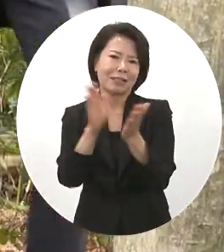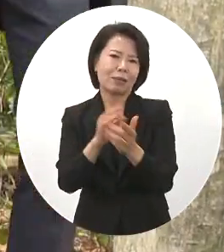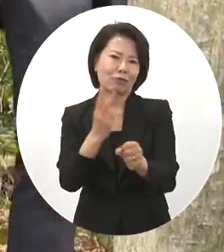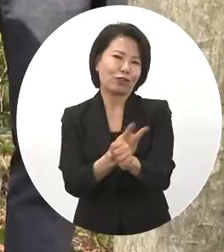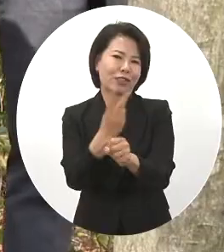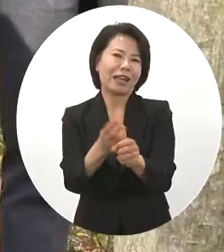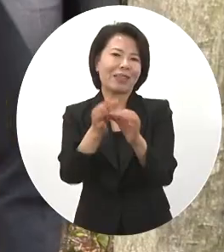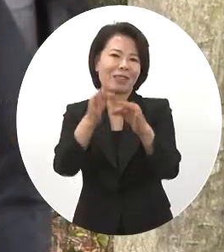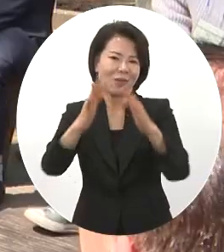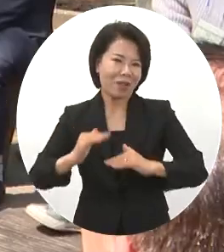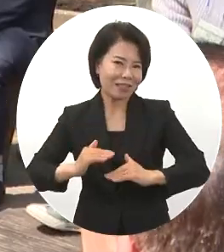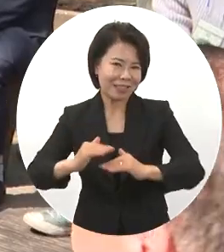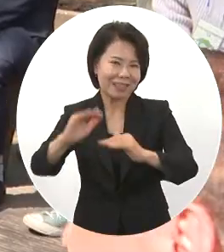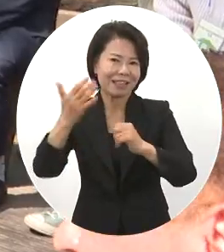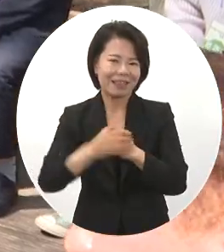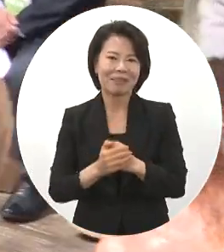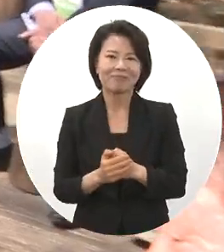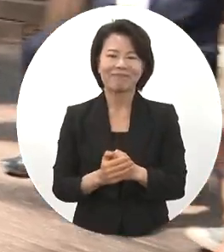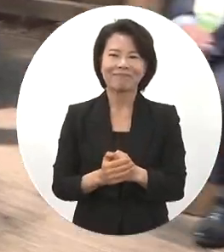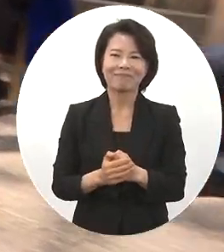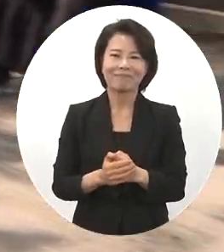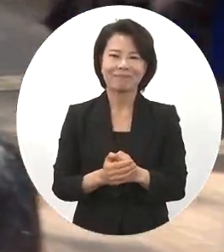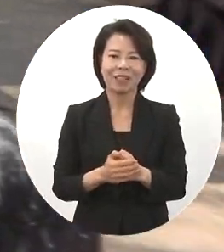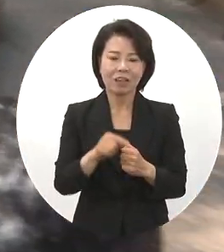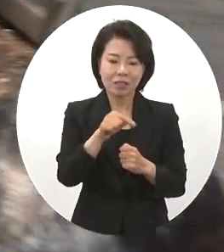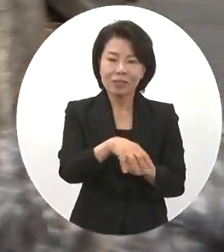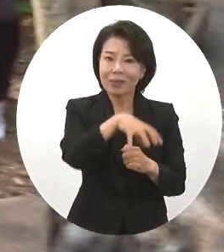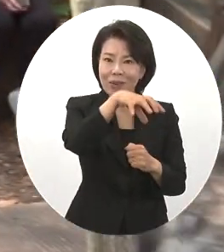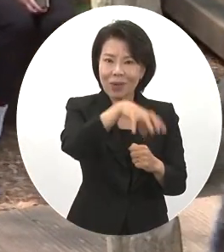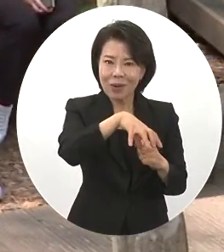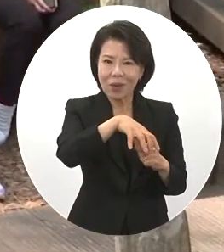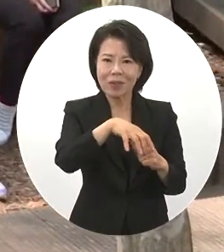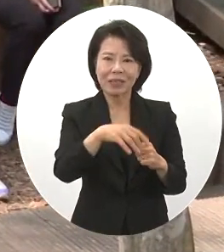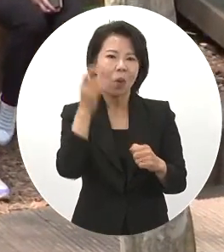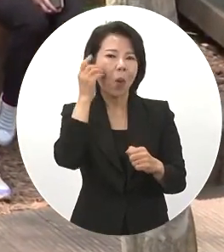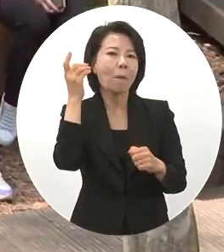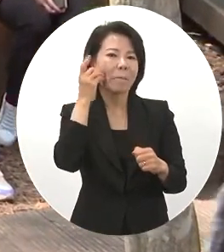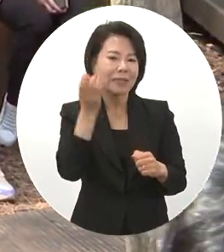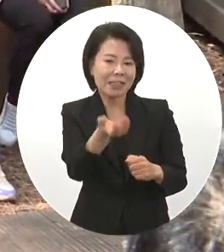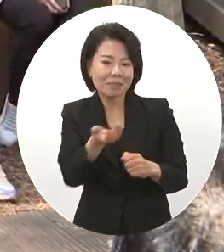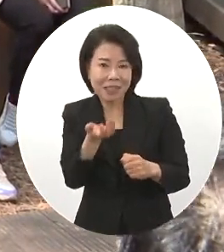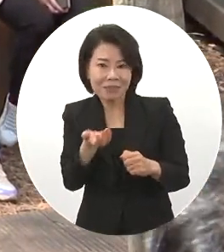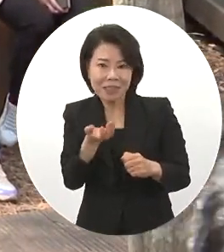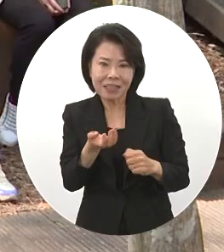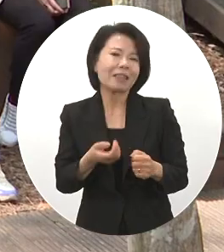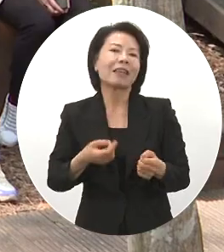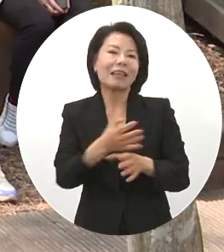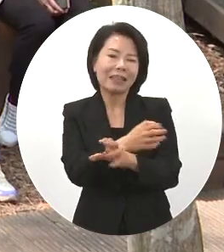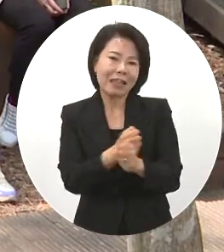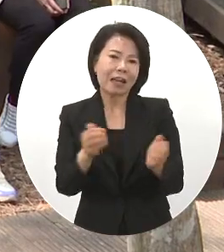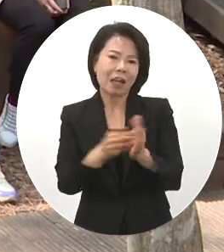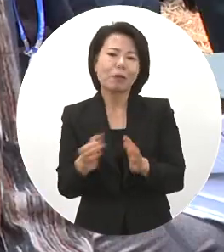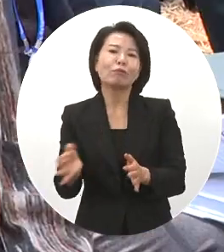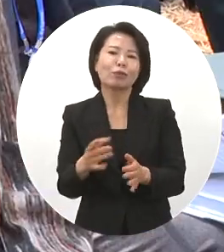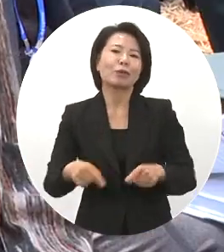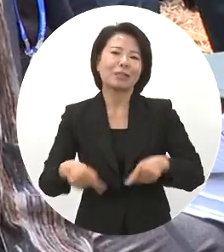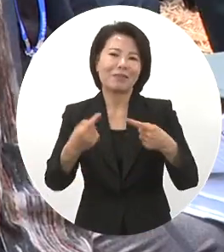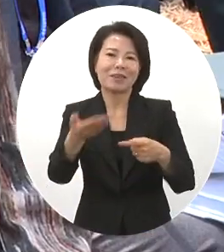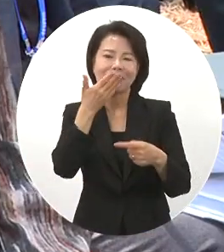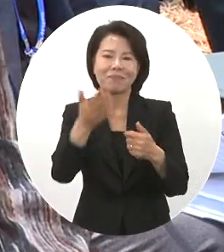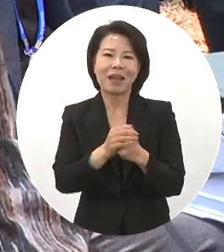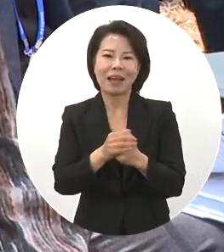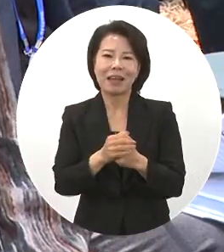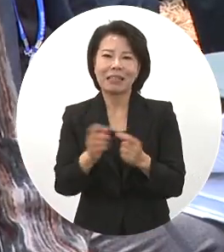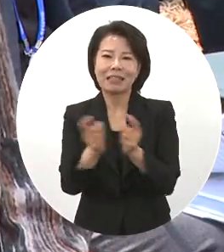대상으로 2시간 동안 진행되는데요. 교래 자연휴양림 누리집에서 사전 예약하면 무료로 참여할 수